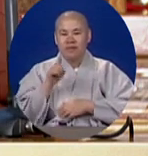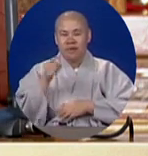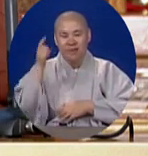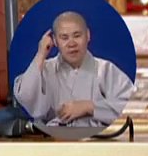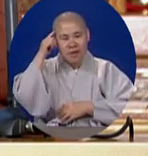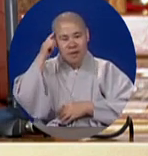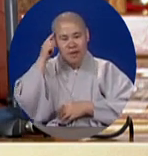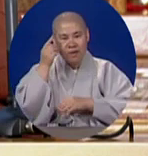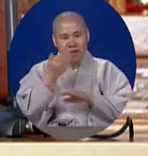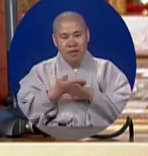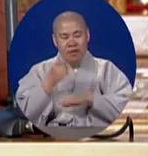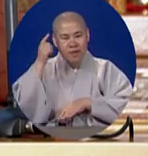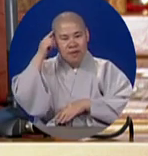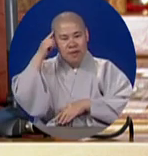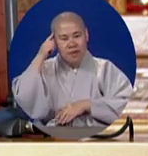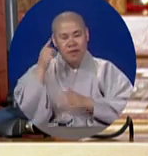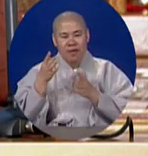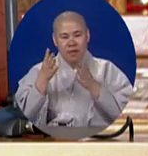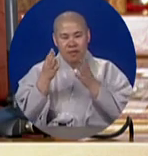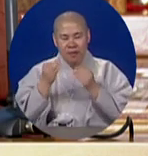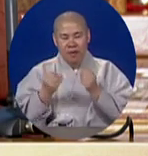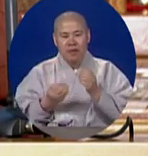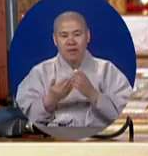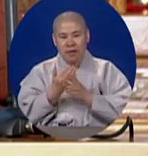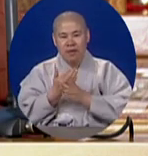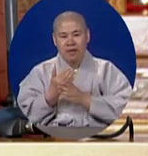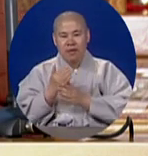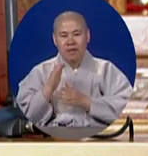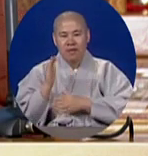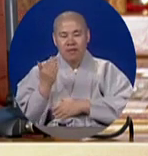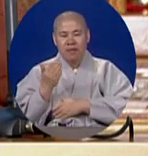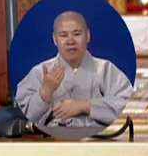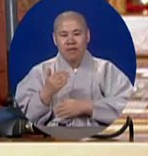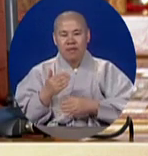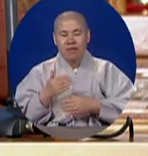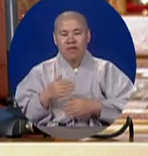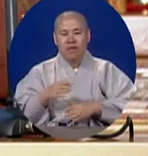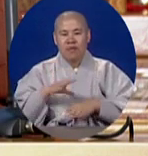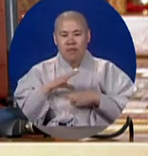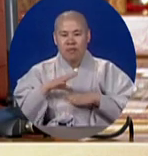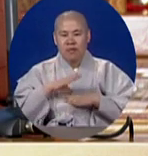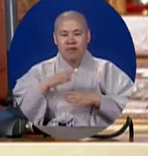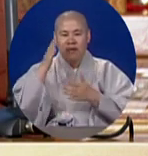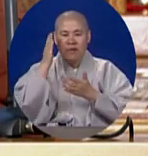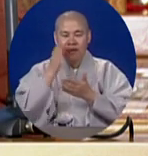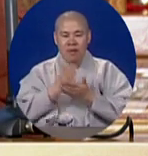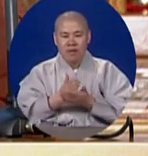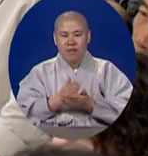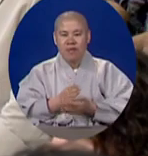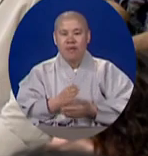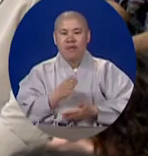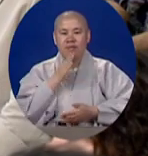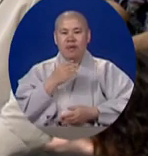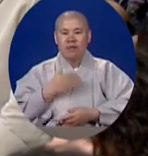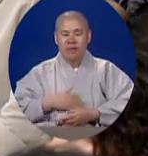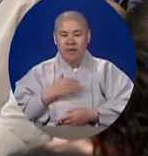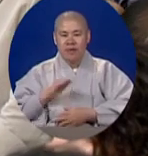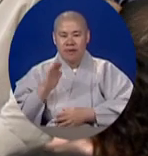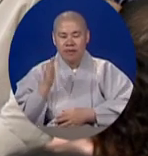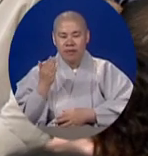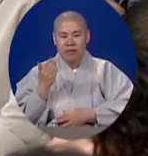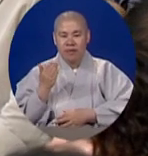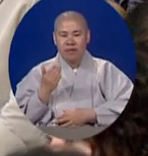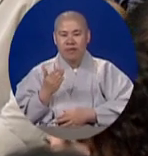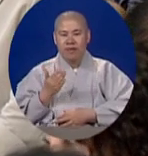생각 한없이 나거든요. 근데 그 두려워하지 말고 바로 알아차려요.